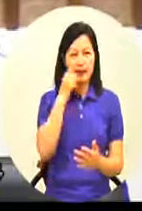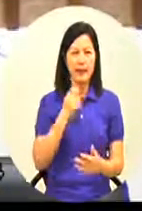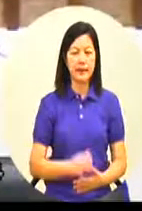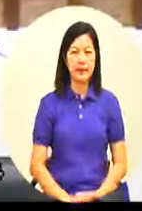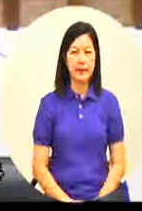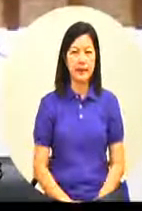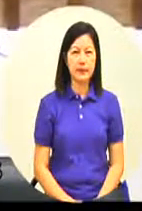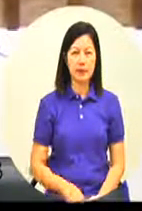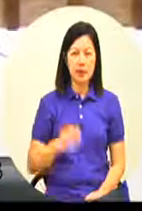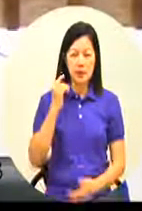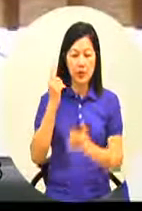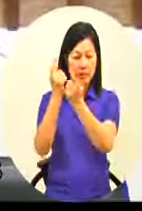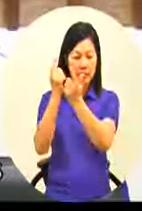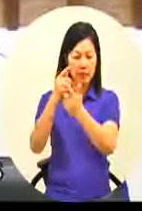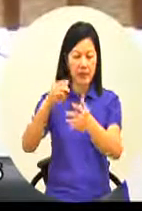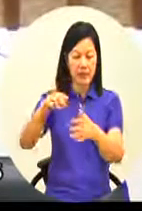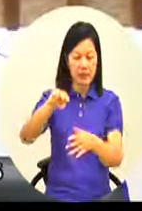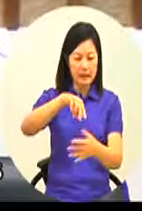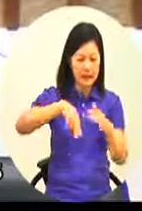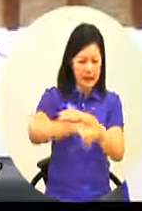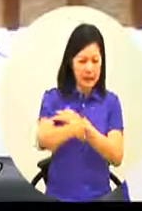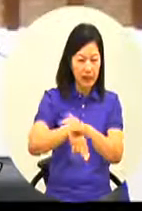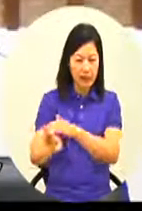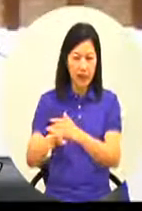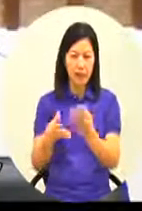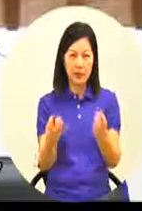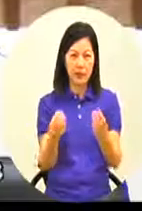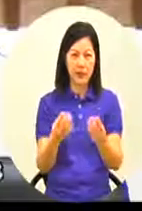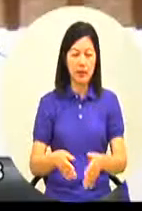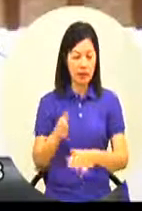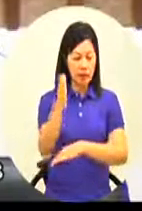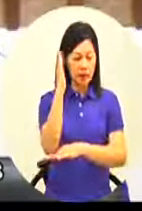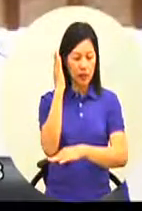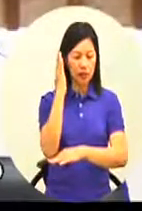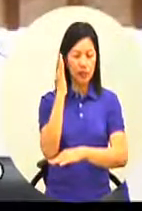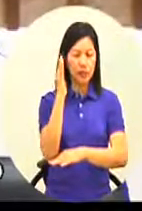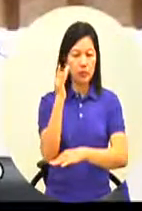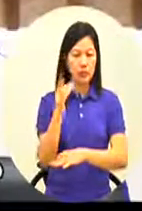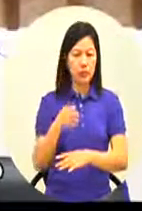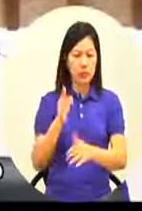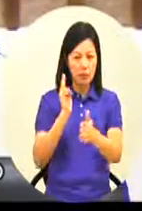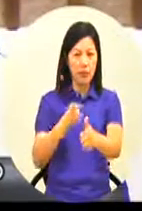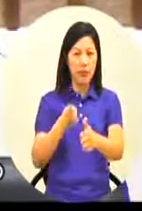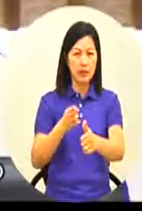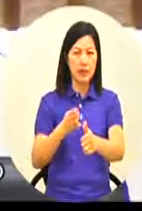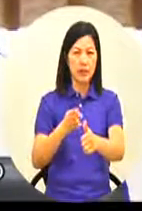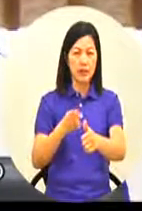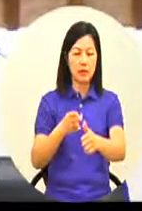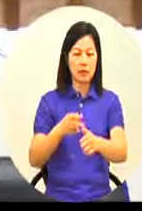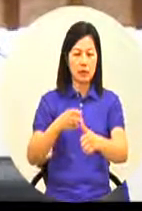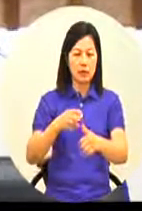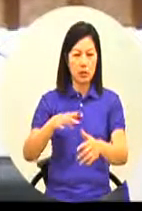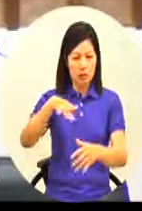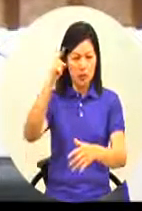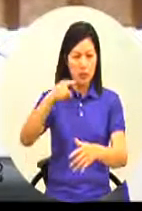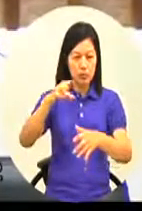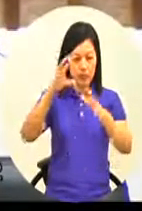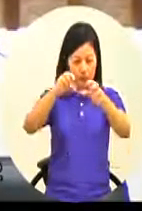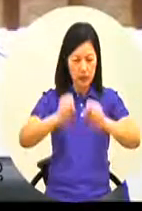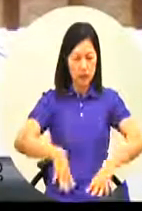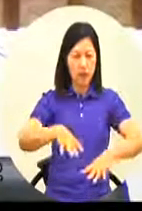时候，在政府的紧急的状态下，要优先拆除，就是要打出一条通路，让这些居